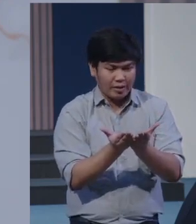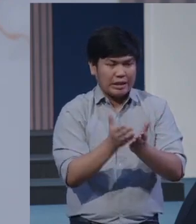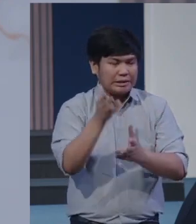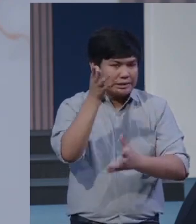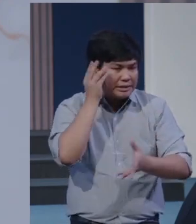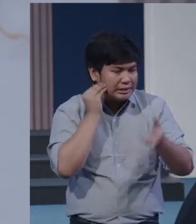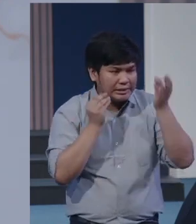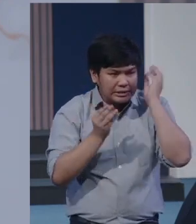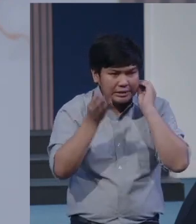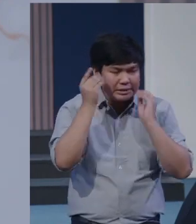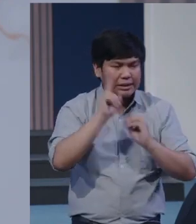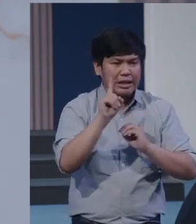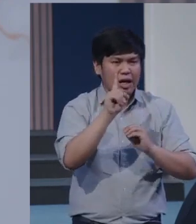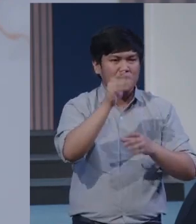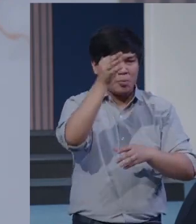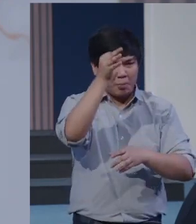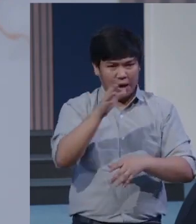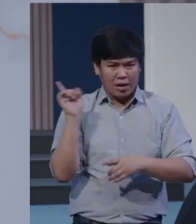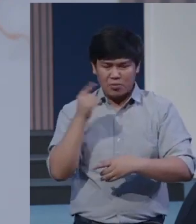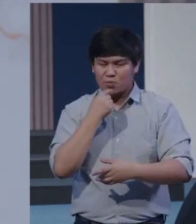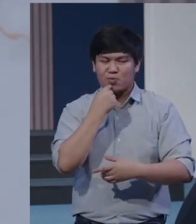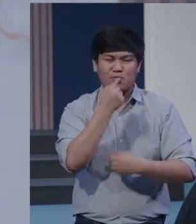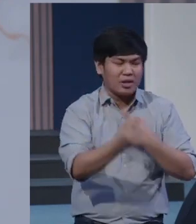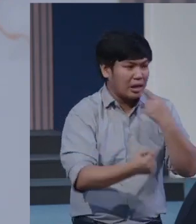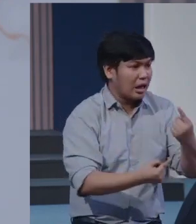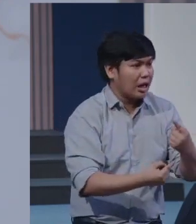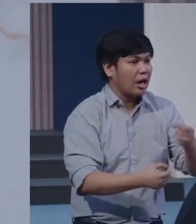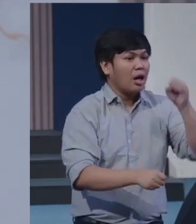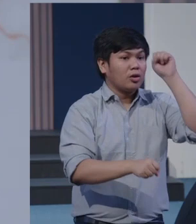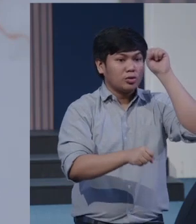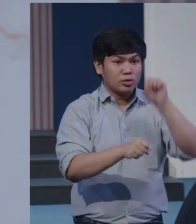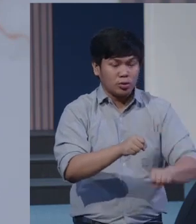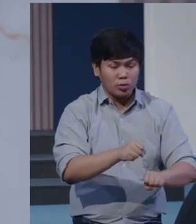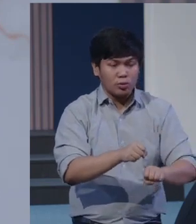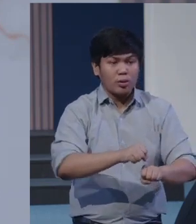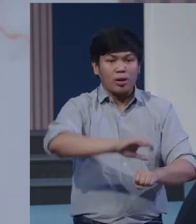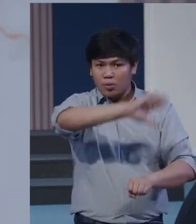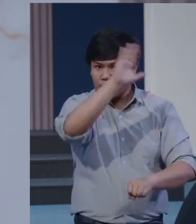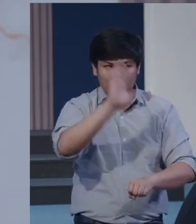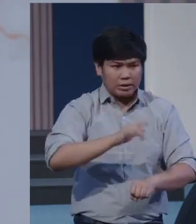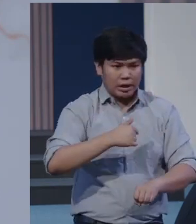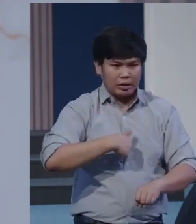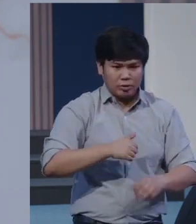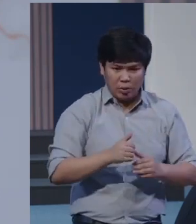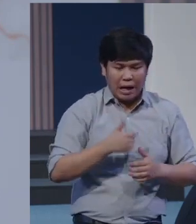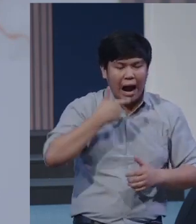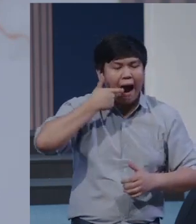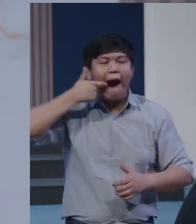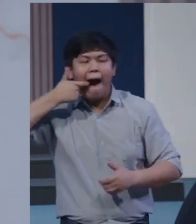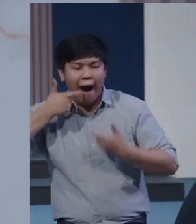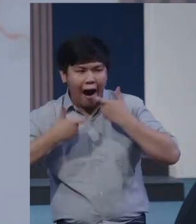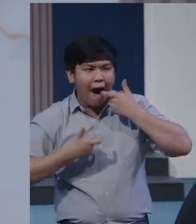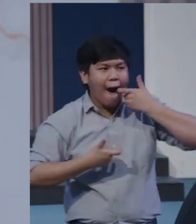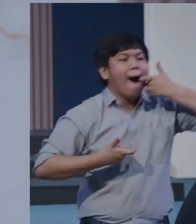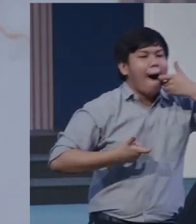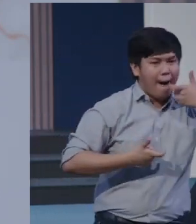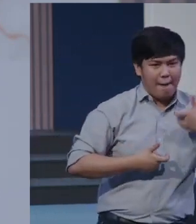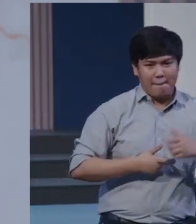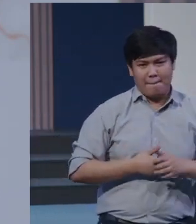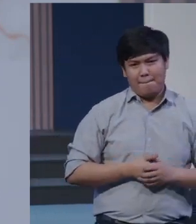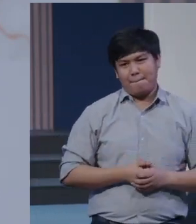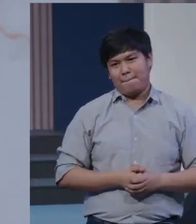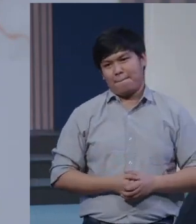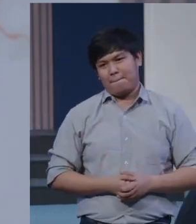para alam natin kung anong katotohanan so that we may no longer be children to to and the waves and cared